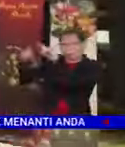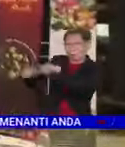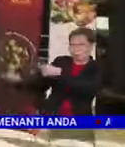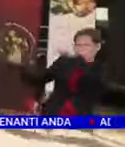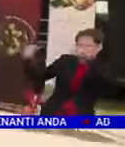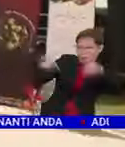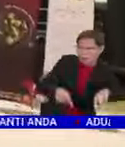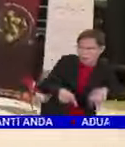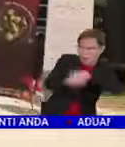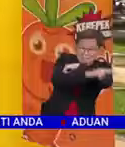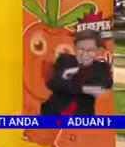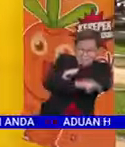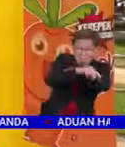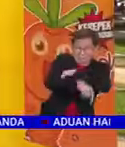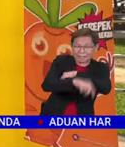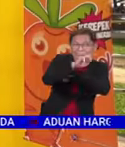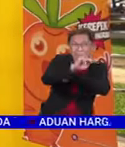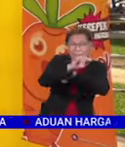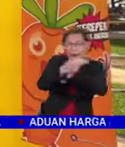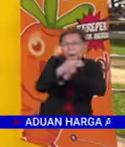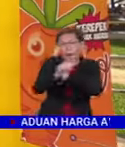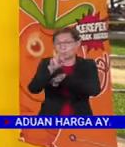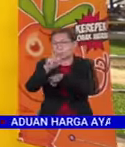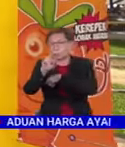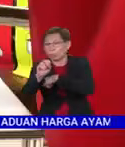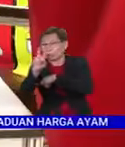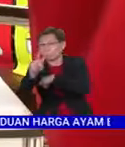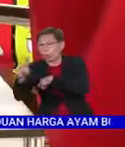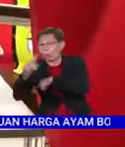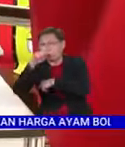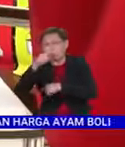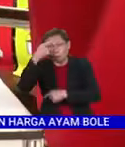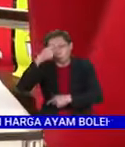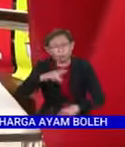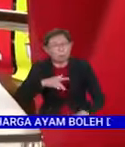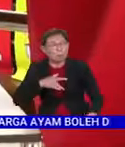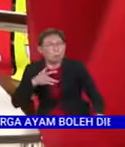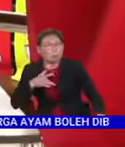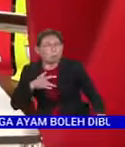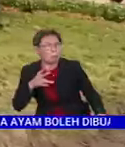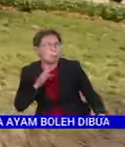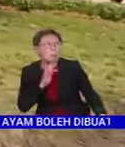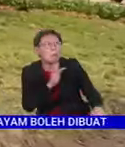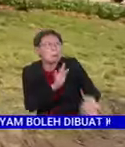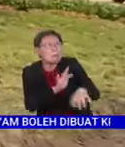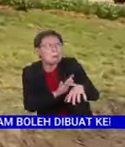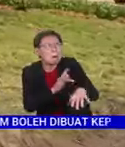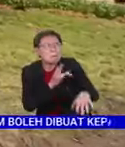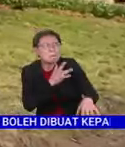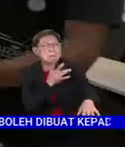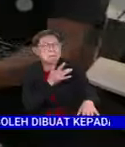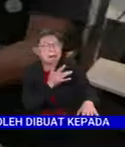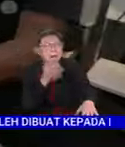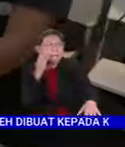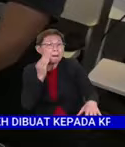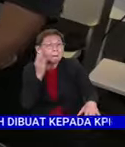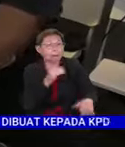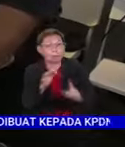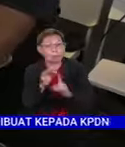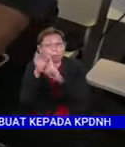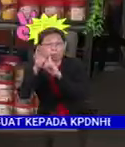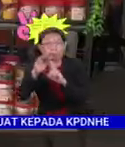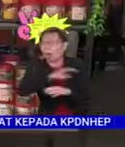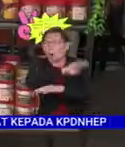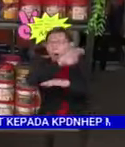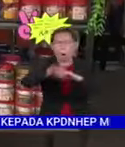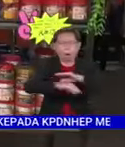ke Laman Negeri di Maha 2022 untuk merasai sendiri pengalaman dan keunikan di setiap